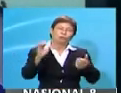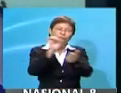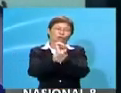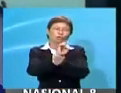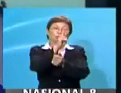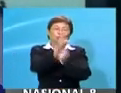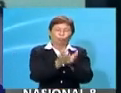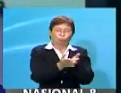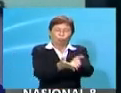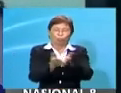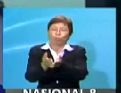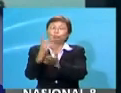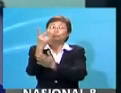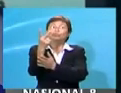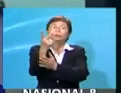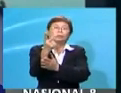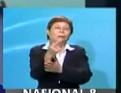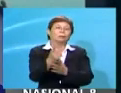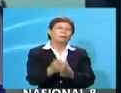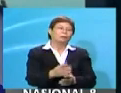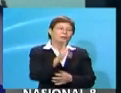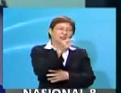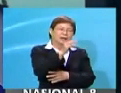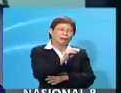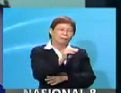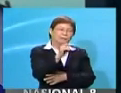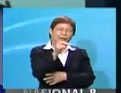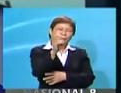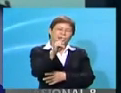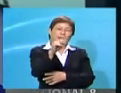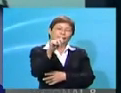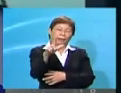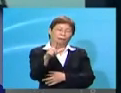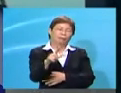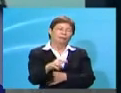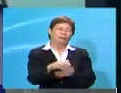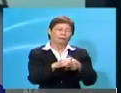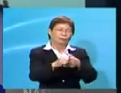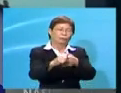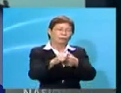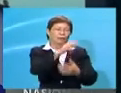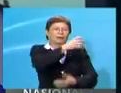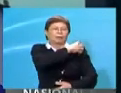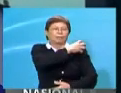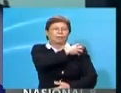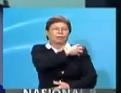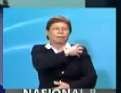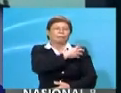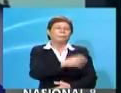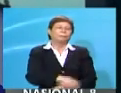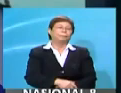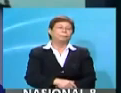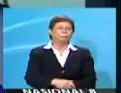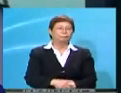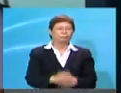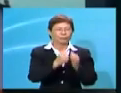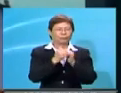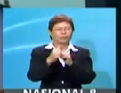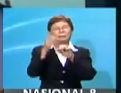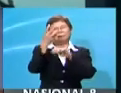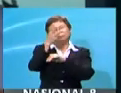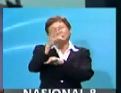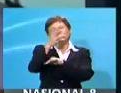bot nelayan asing melalui kapal KM gemia yang diketuai oleh Lan komander Mohamad bersama